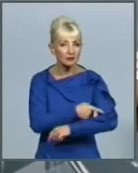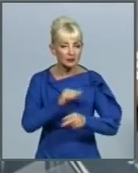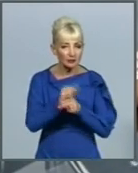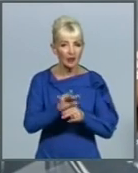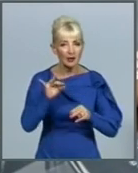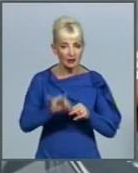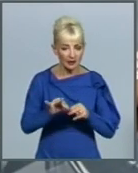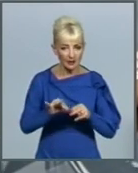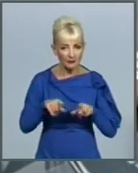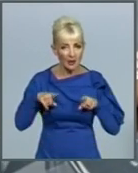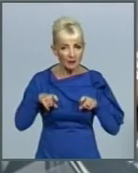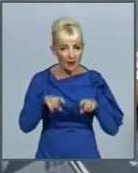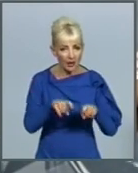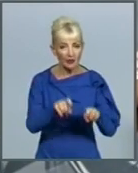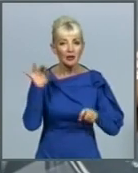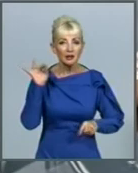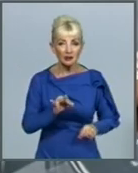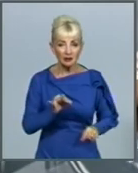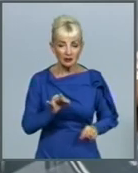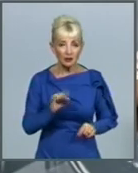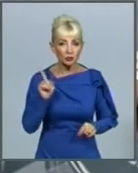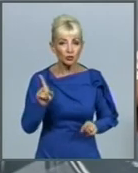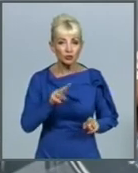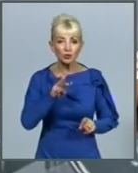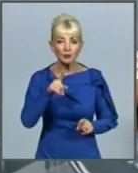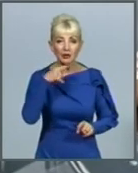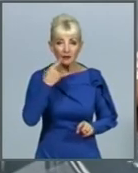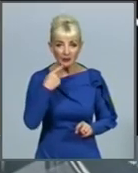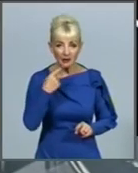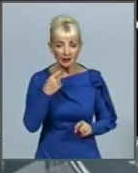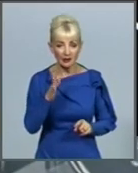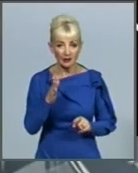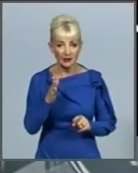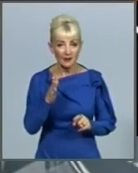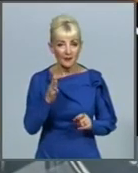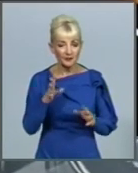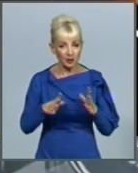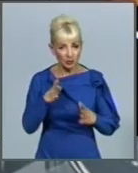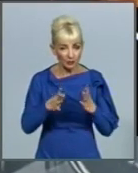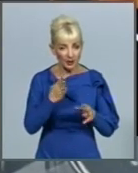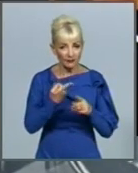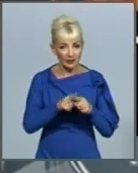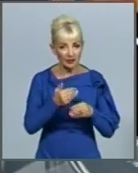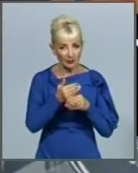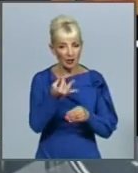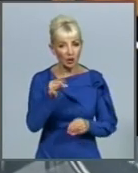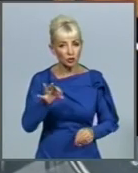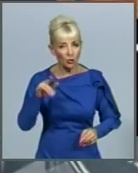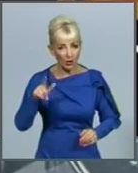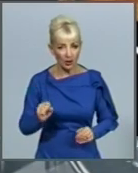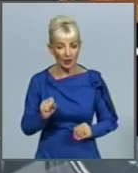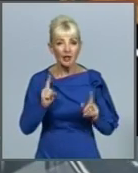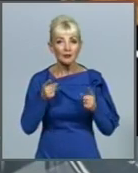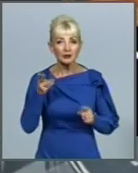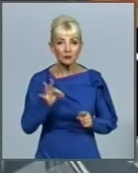бег. И то, что мы называли ментальными тренировками, в этом очень часто помогала йога тоже, потому